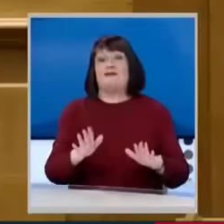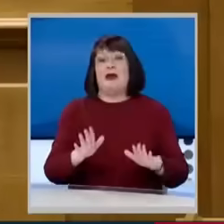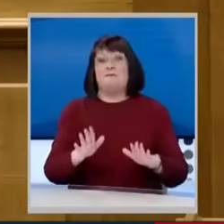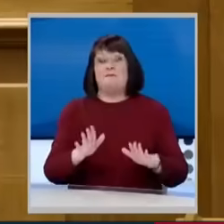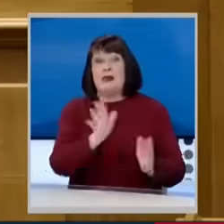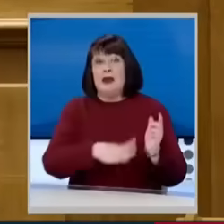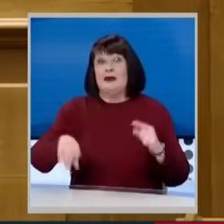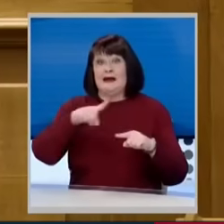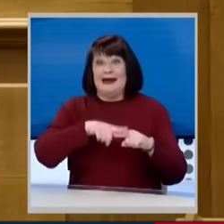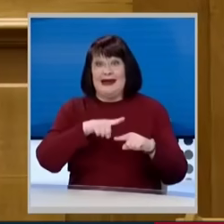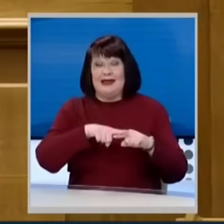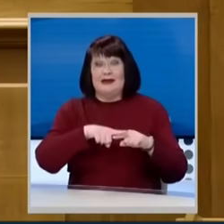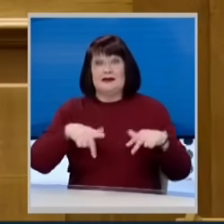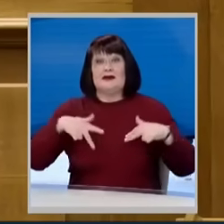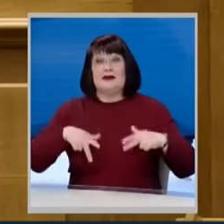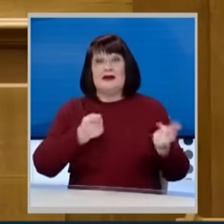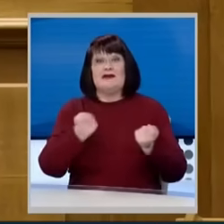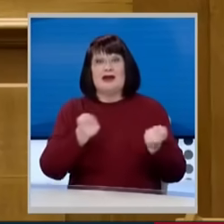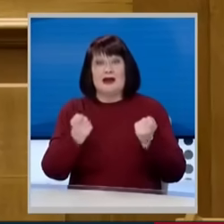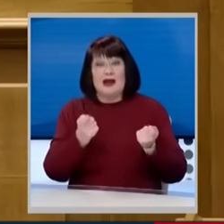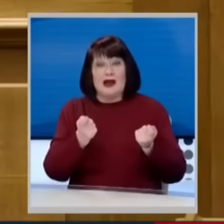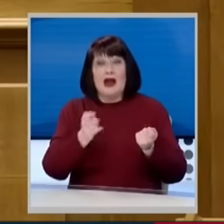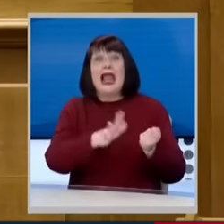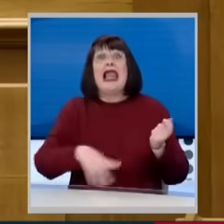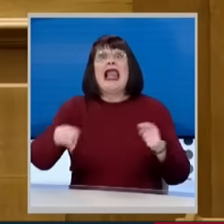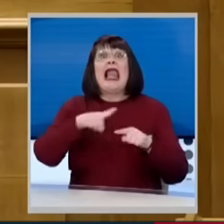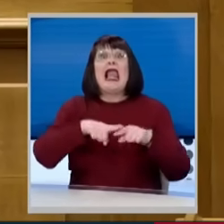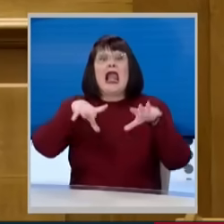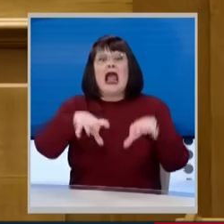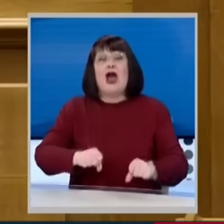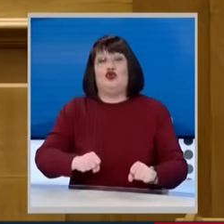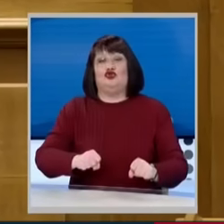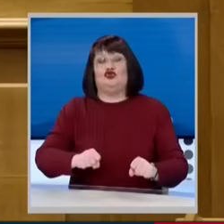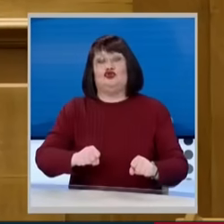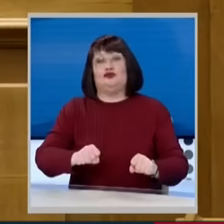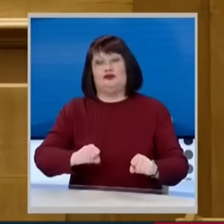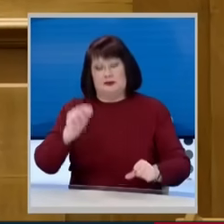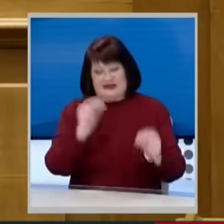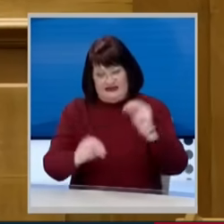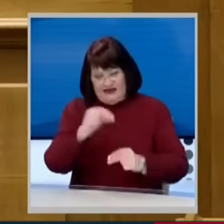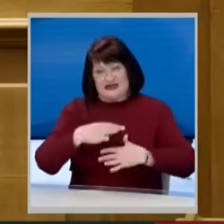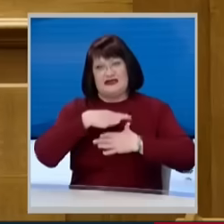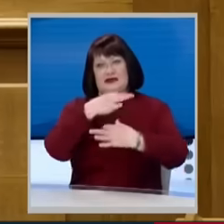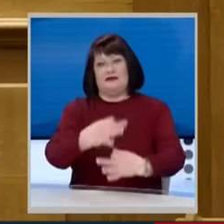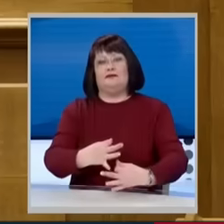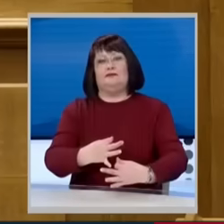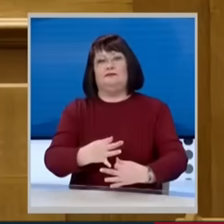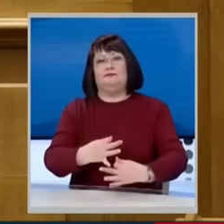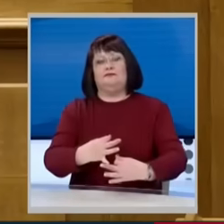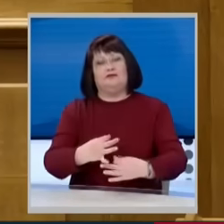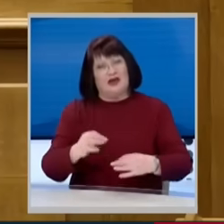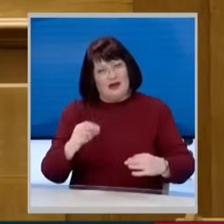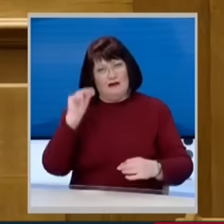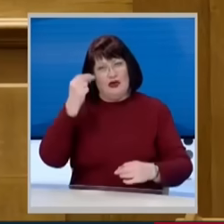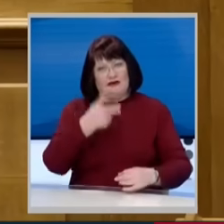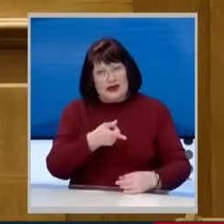Τον τόπο κυβερνά ο κυρίαρχος λαός δια των εκλεγμένων αντιπροσώπων του και όχι τα φουσκωμένα πορτοφόλια.